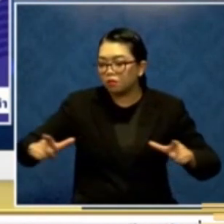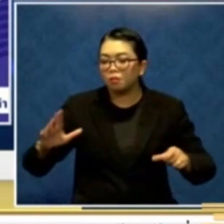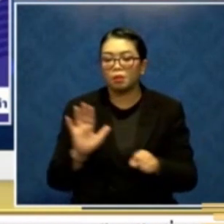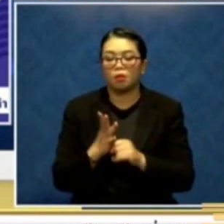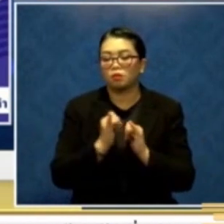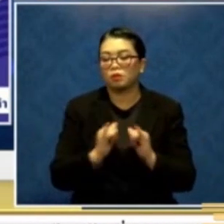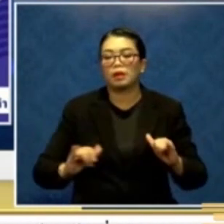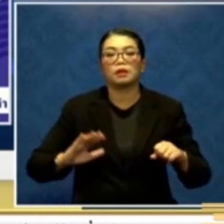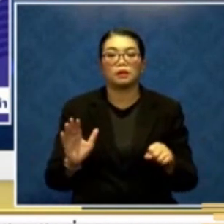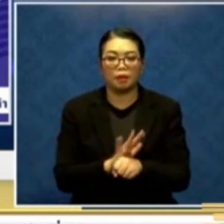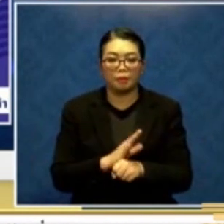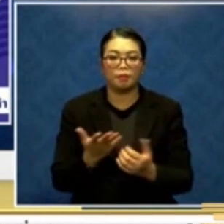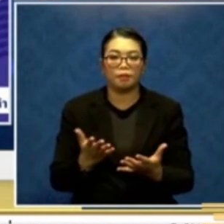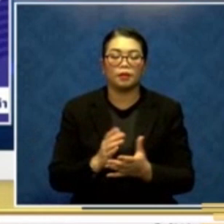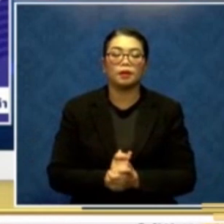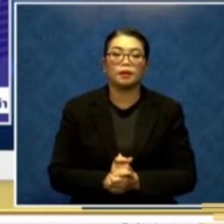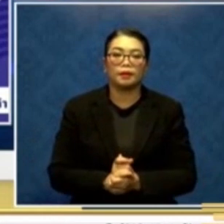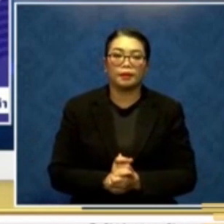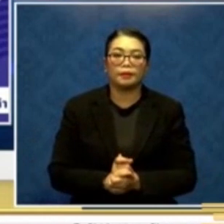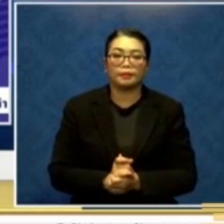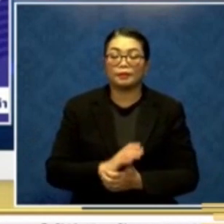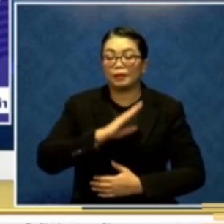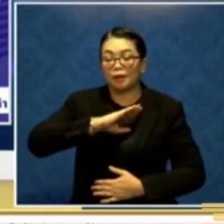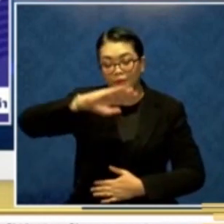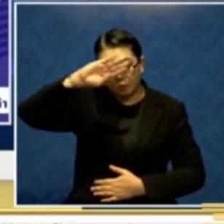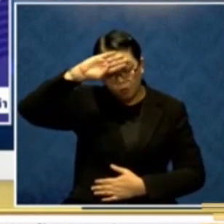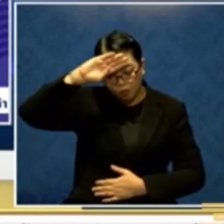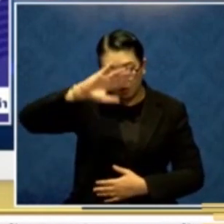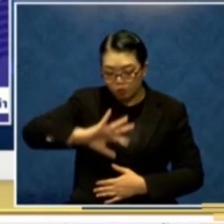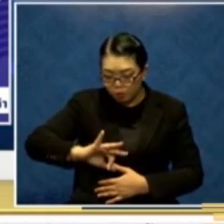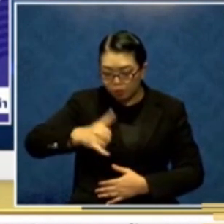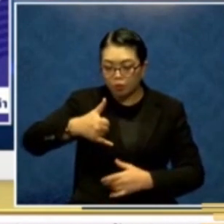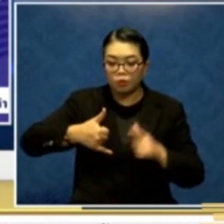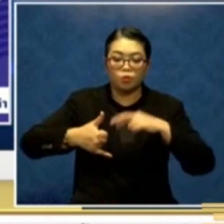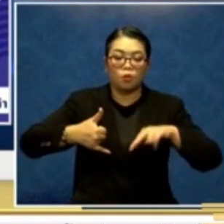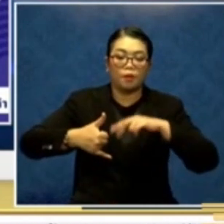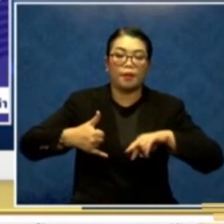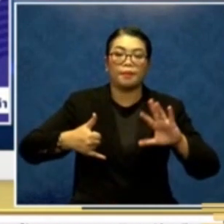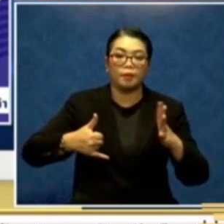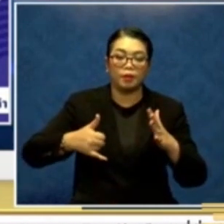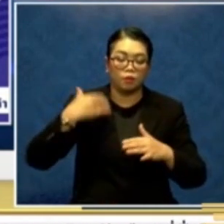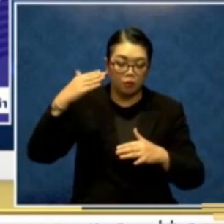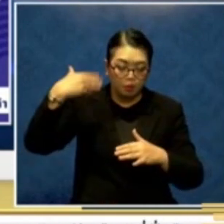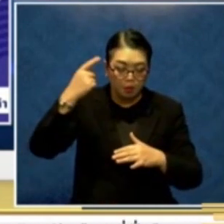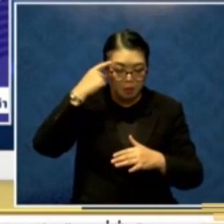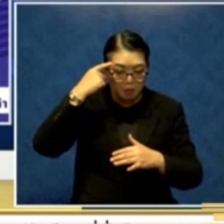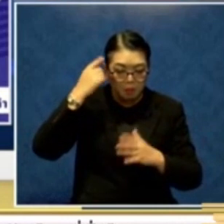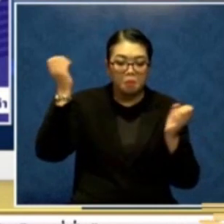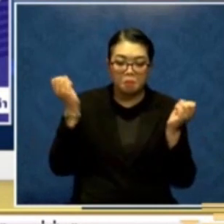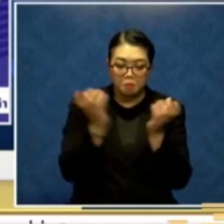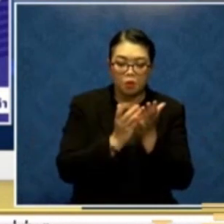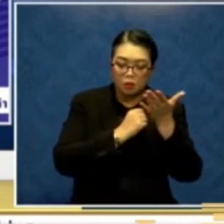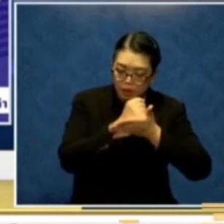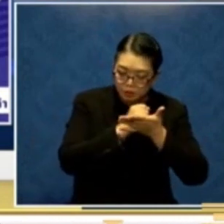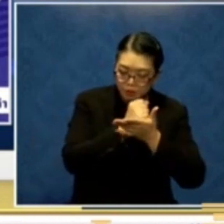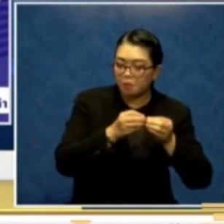ี่ย เต็และลวกทางกายร่วมถ้าผู้ปัญไม่ไดรฎัษาที่เหมาะสมจะทำให้เกิดผู้ปวยยาเซ